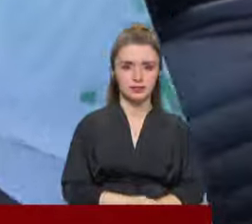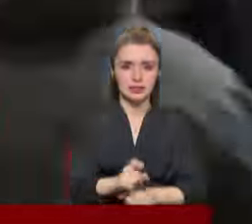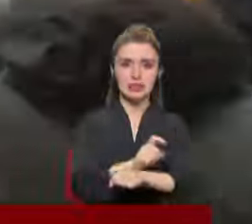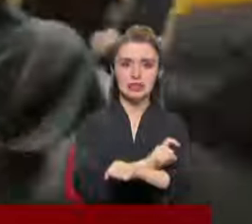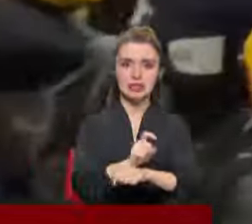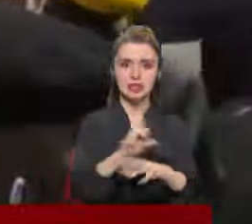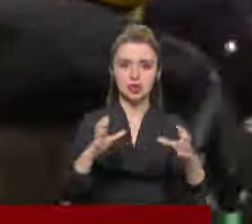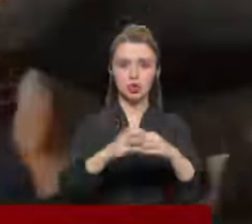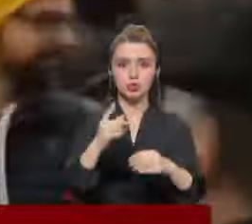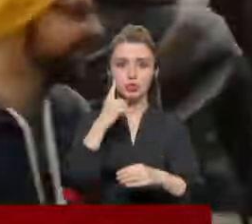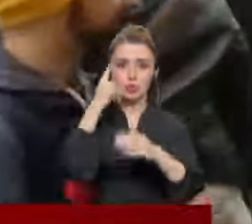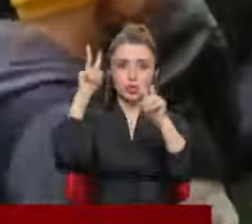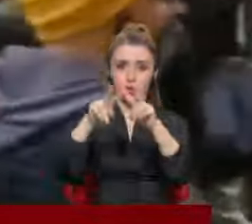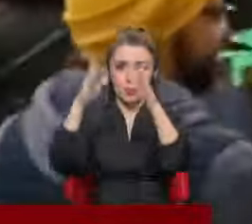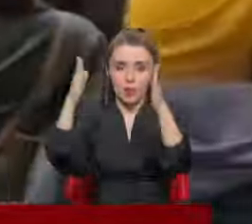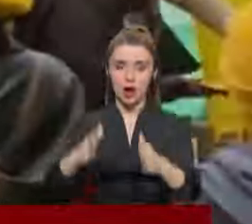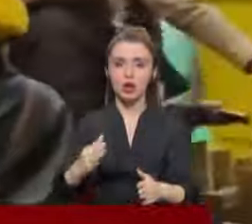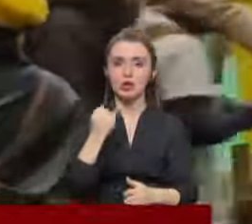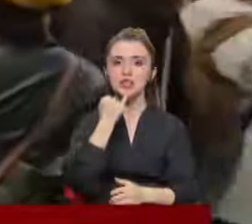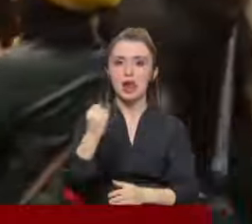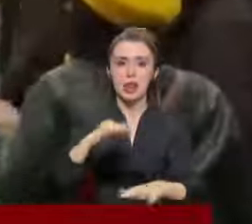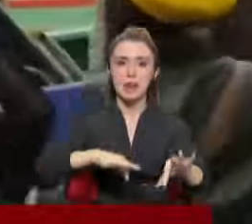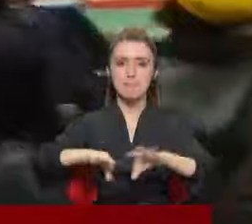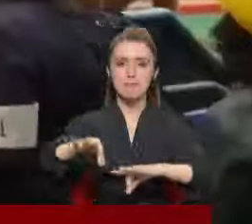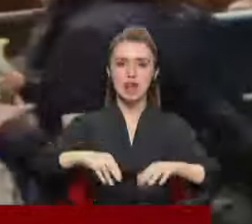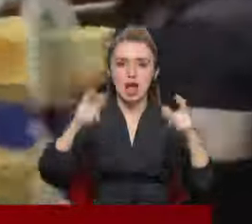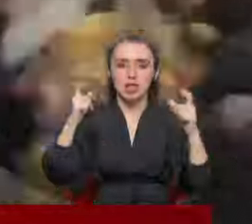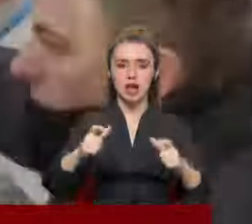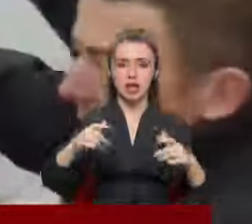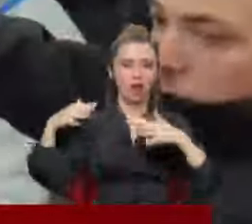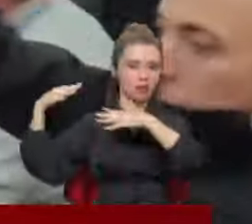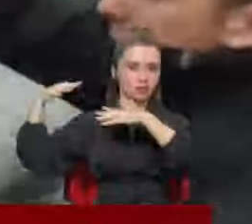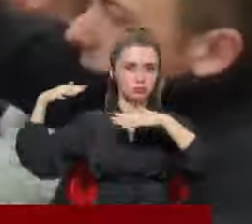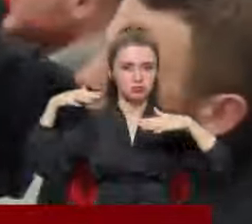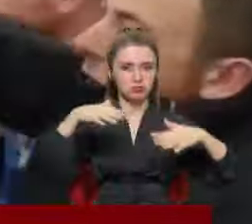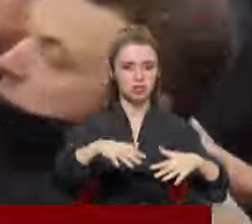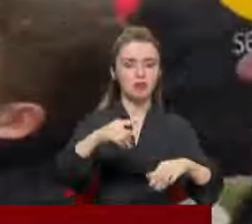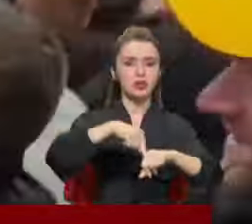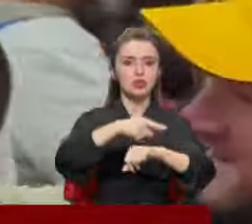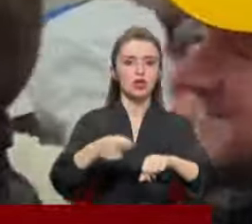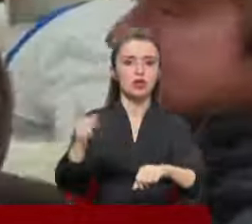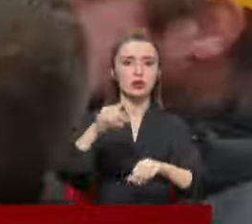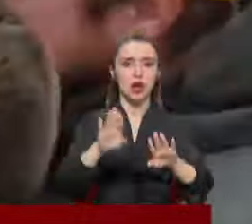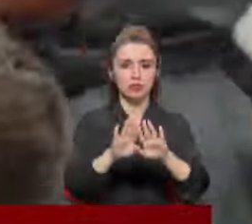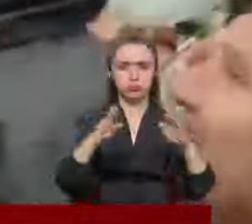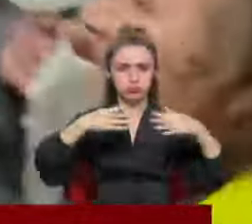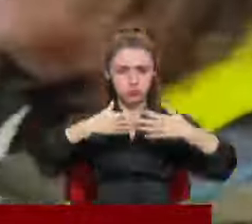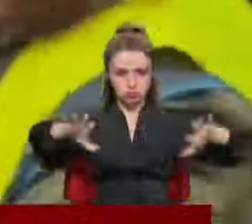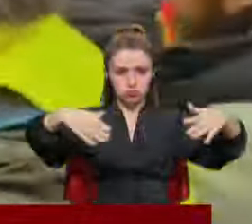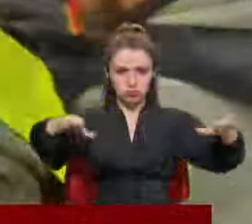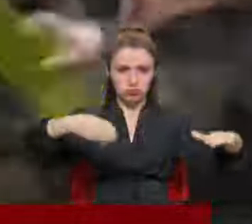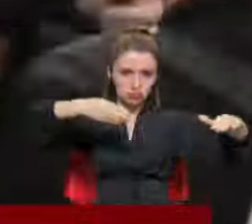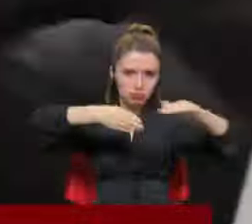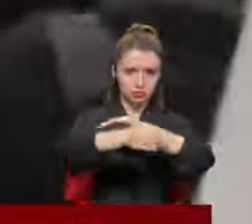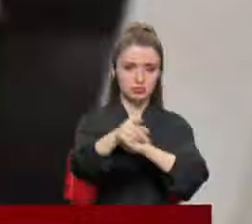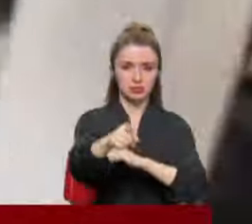Öfkeli grup, Cumhurbaşkanı Macron'u ziyaret etmesinin planlandığı fuar önünde toplandı. Bir süre sonra bariyerleri aştı, alana